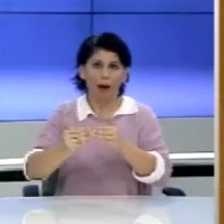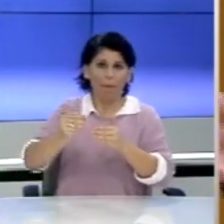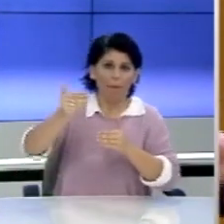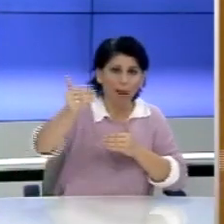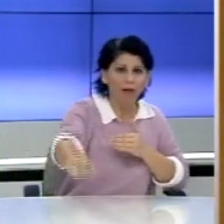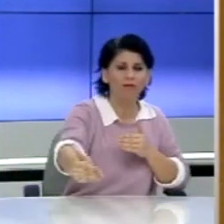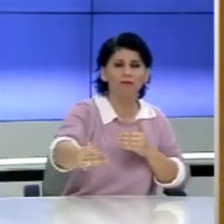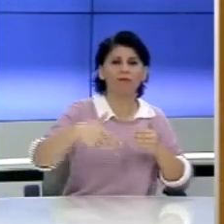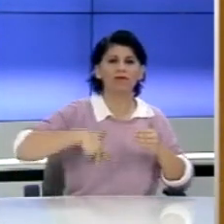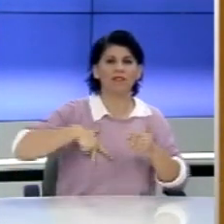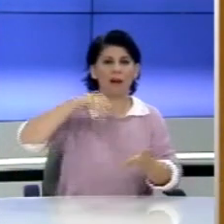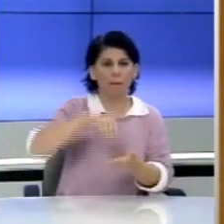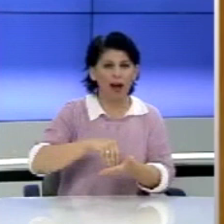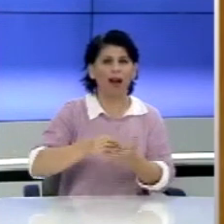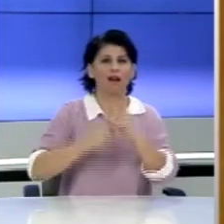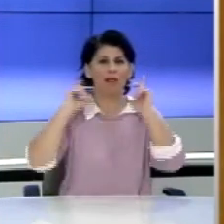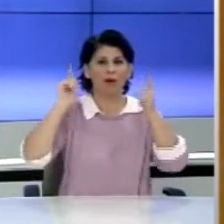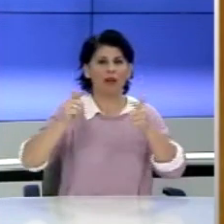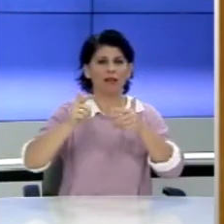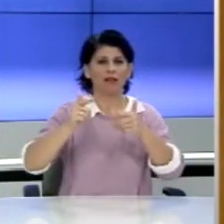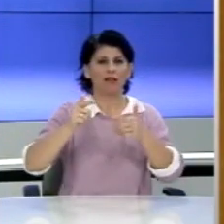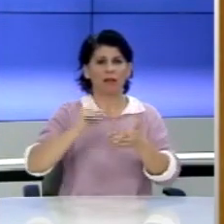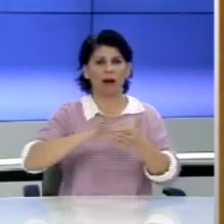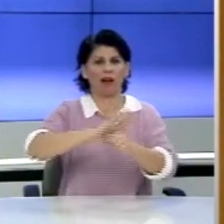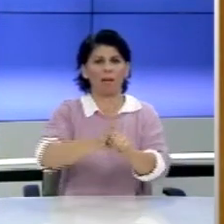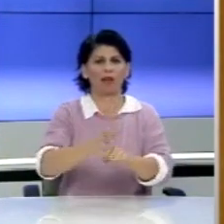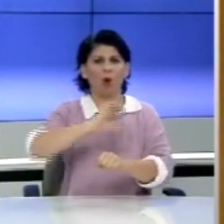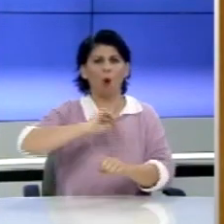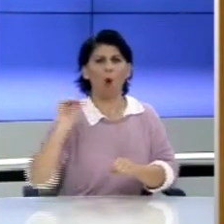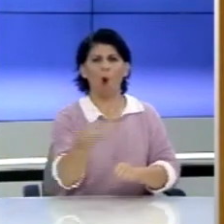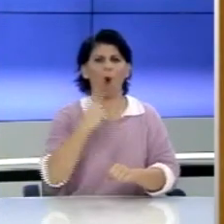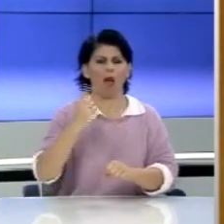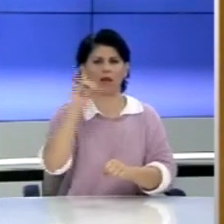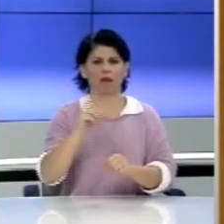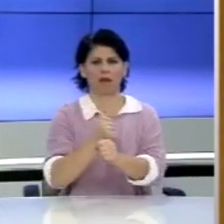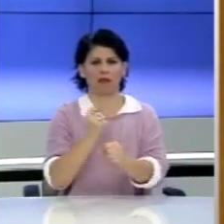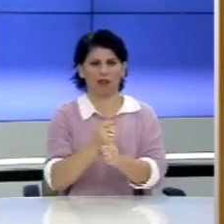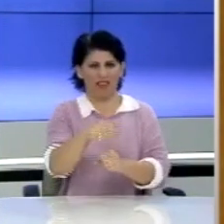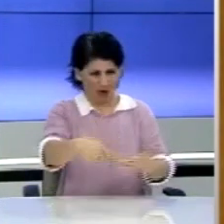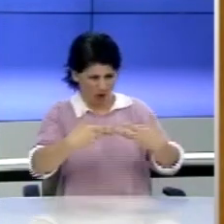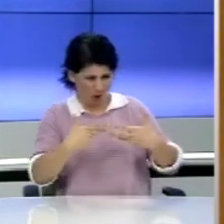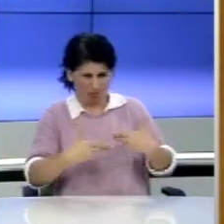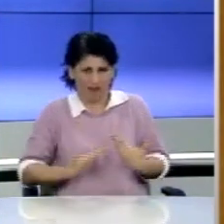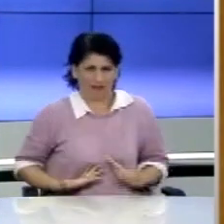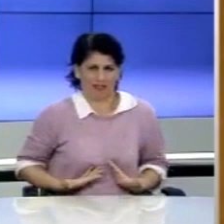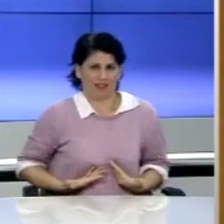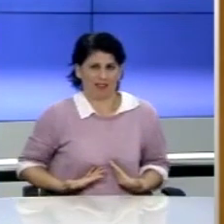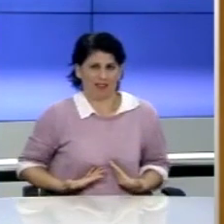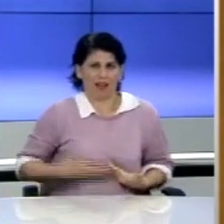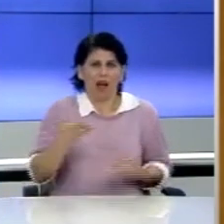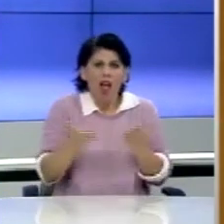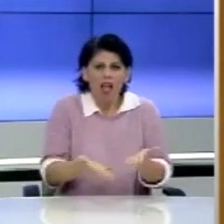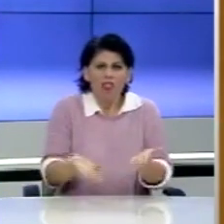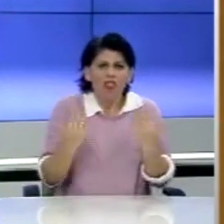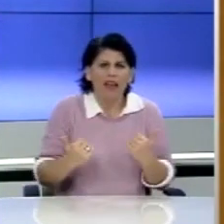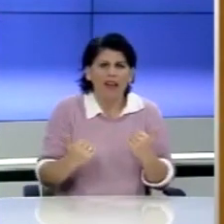με την κυβέρνηση τώρα της Νέας Δημοκρατίας. Και ο κατάλογος δεν έχει τελειωμό. Ποιον δουλεύετε λοιπόν? Εδώ δεν